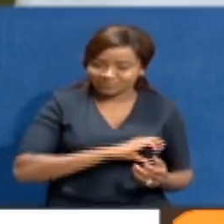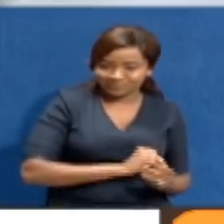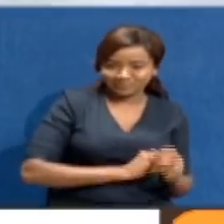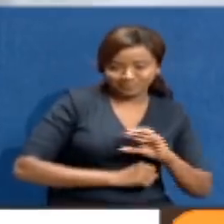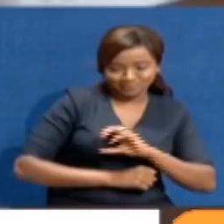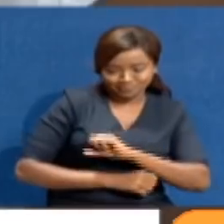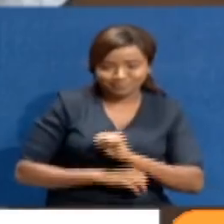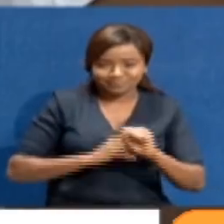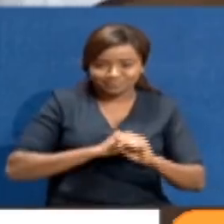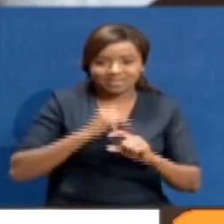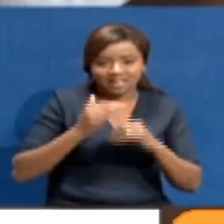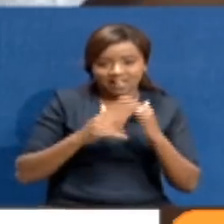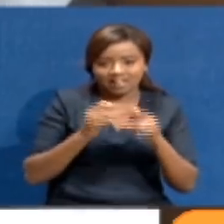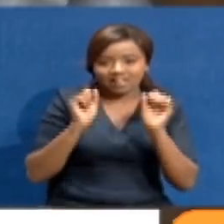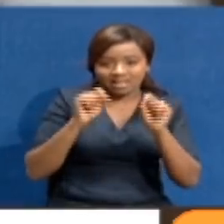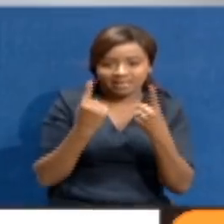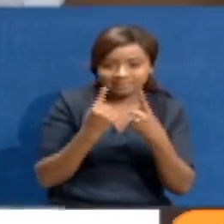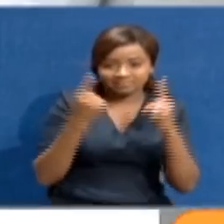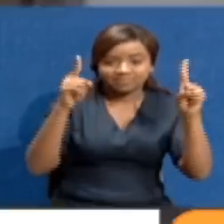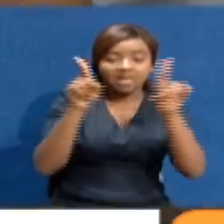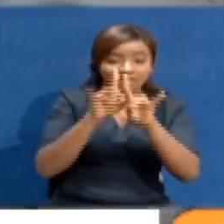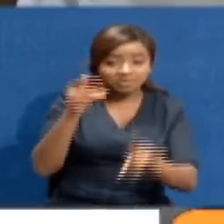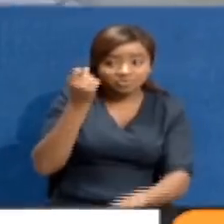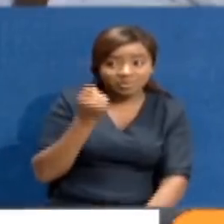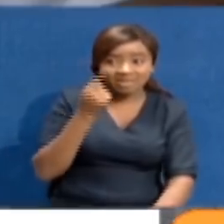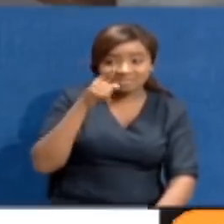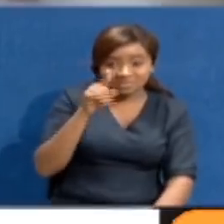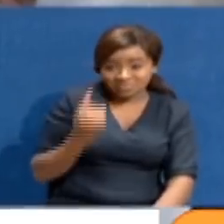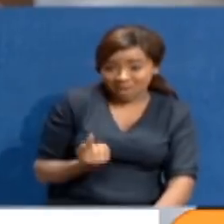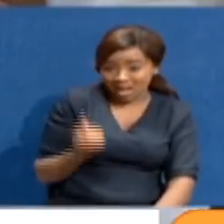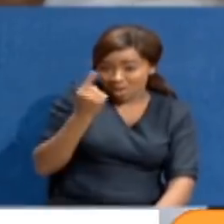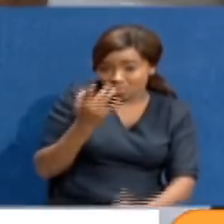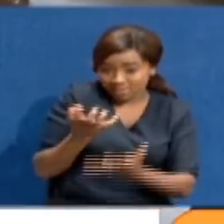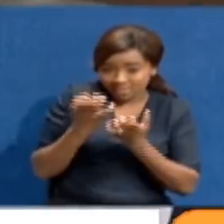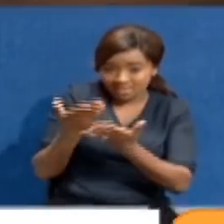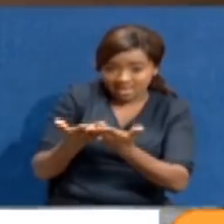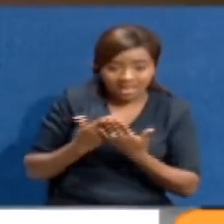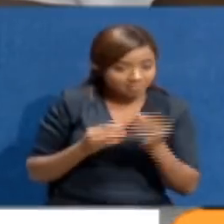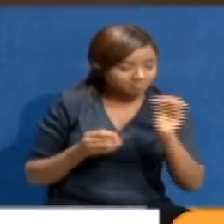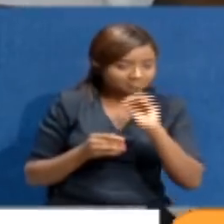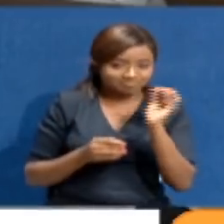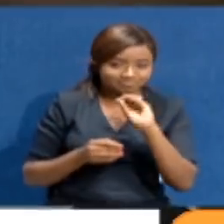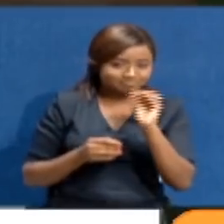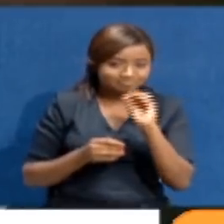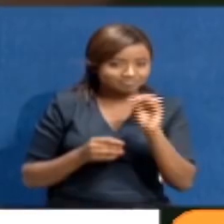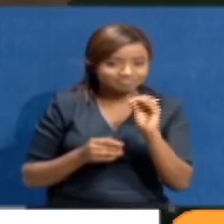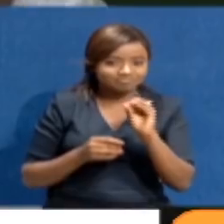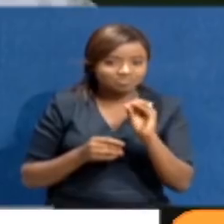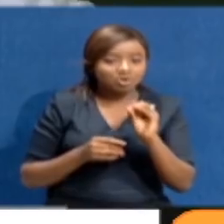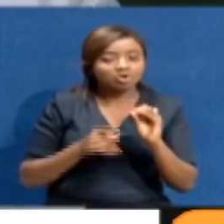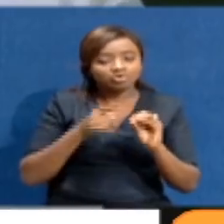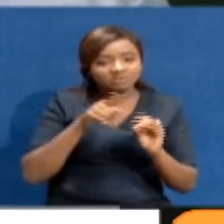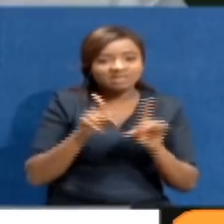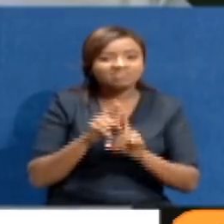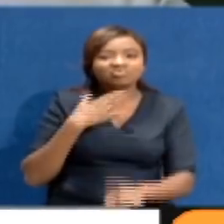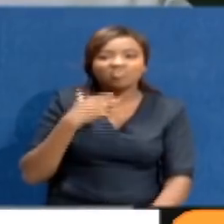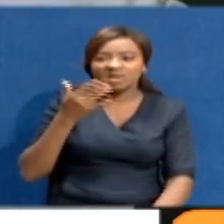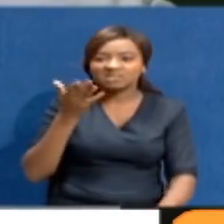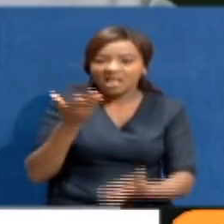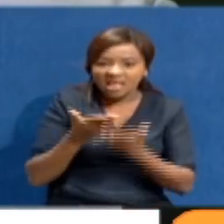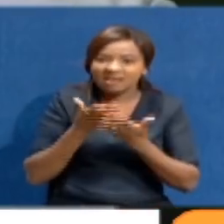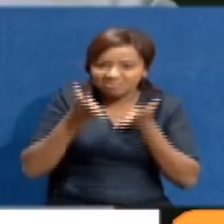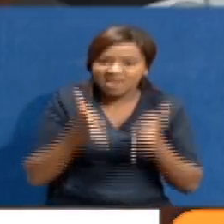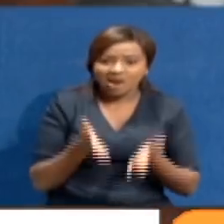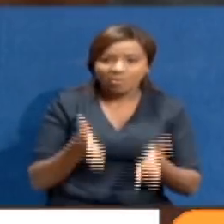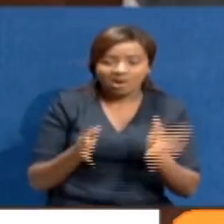muvumiliane mpaka muileane. Na pia wewe uelewe si ati niwe peke yako unahitaji usaidizi. Ukiitisha ungoje uletwe si ati unataka sasa hiyo ndio